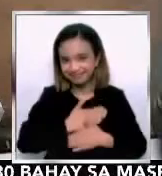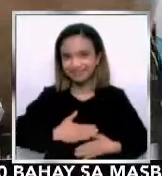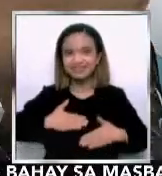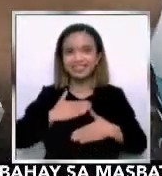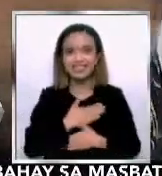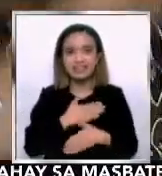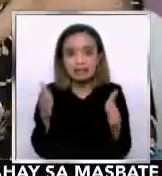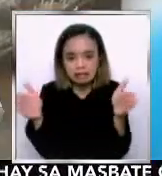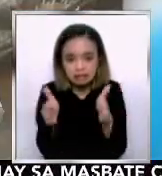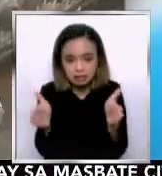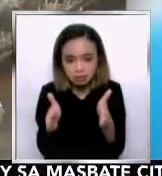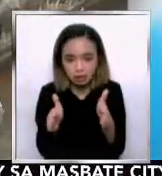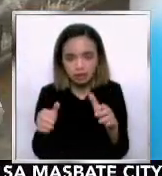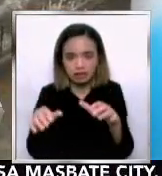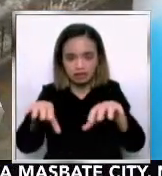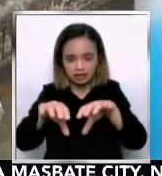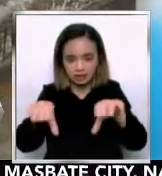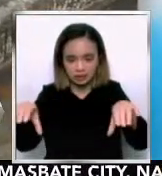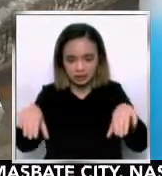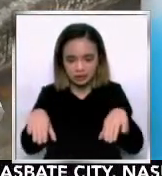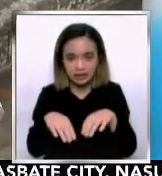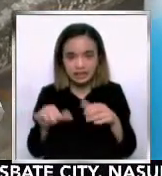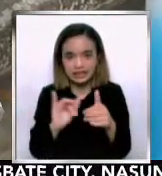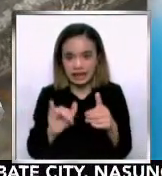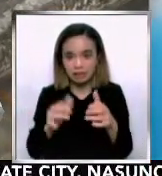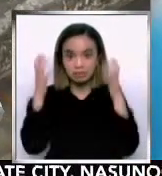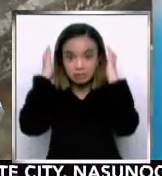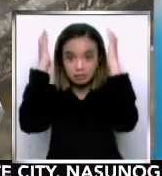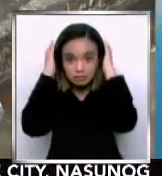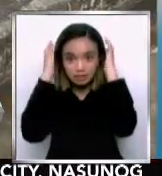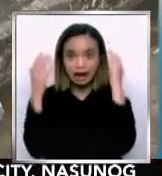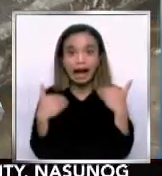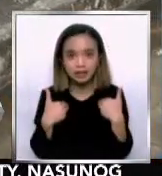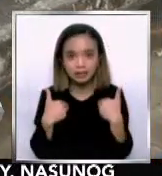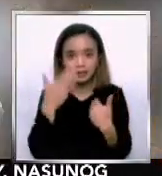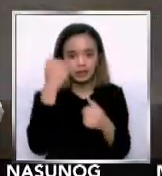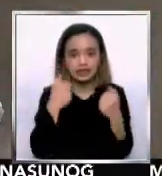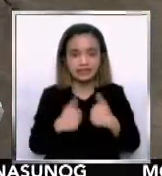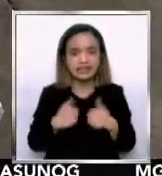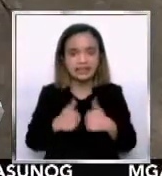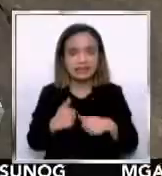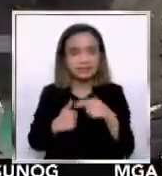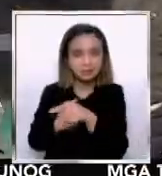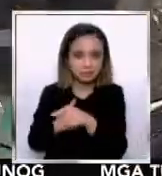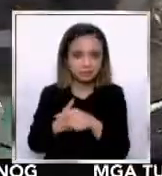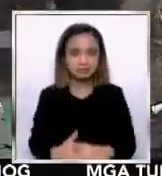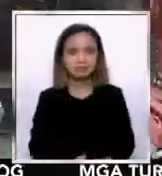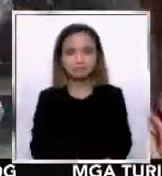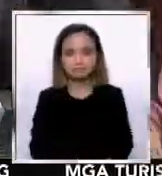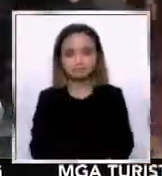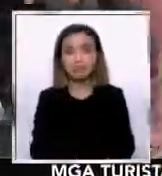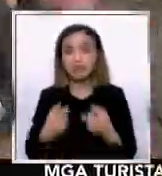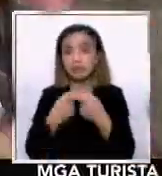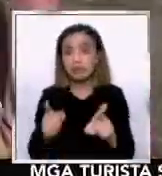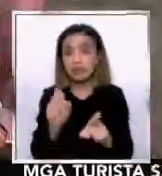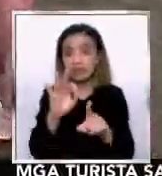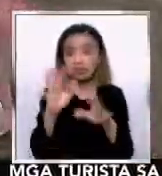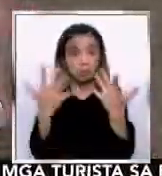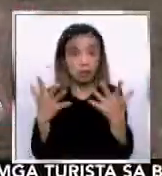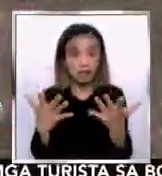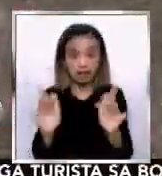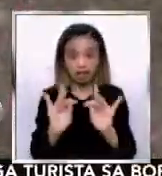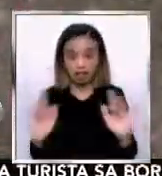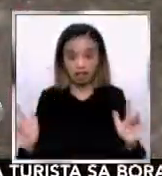na inflatable pool. Pati ang shampoo, binitbit na nila para maligo na rin doon. Pero kung wala namang swimming pool,